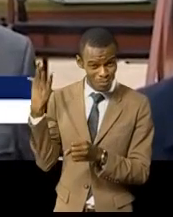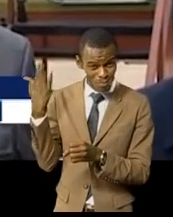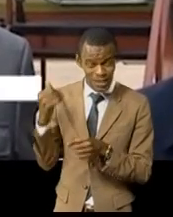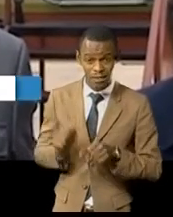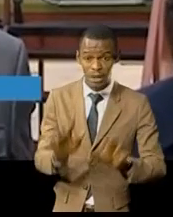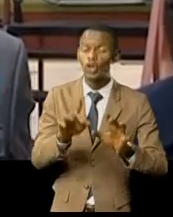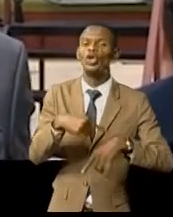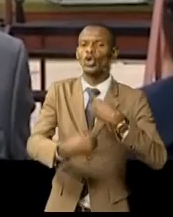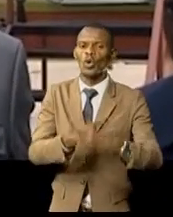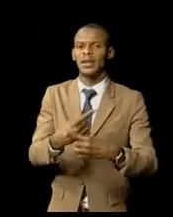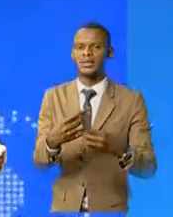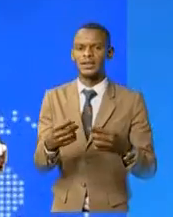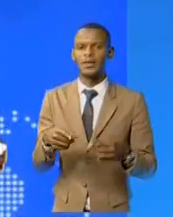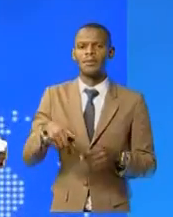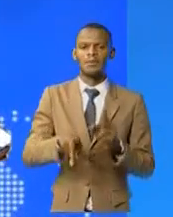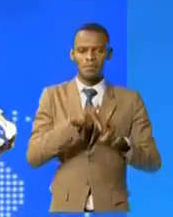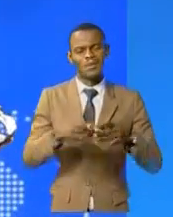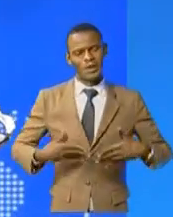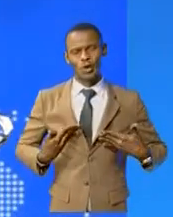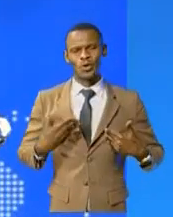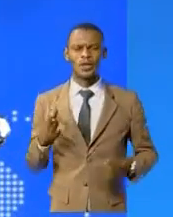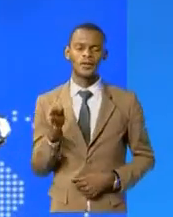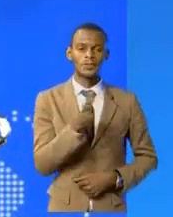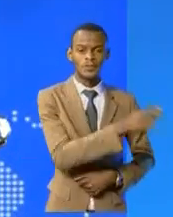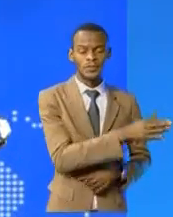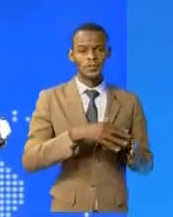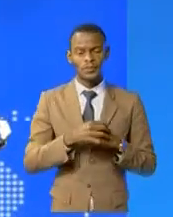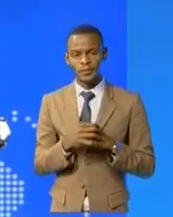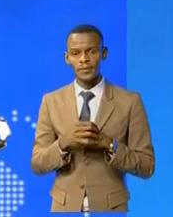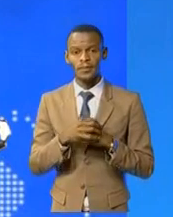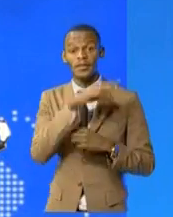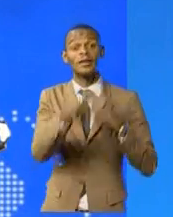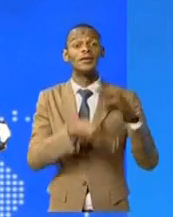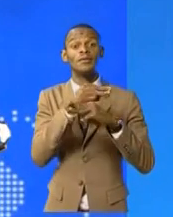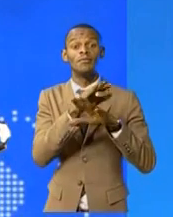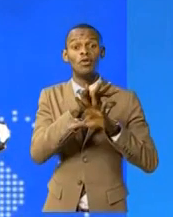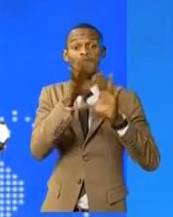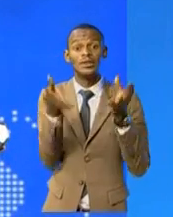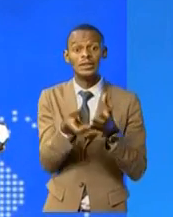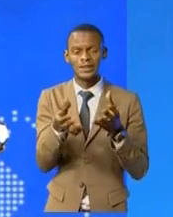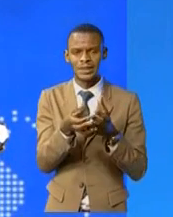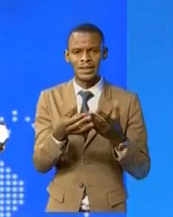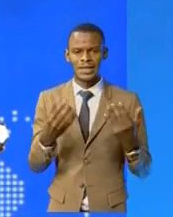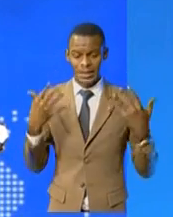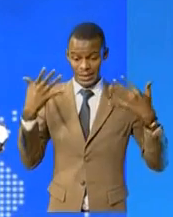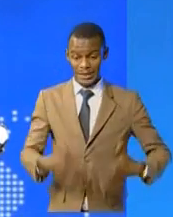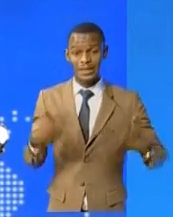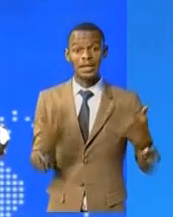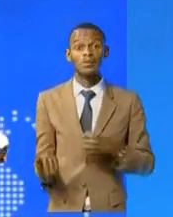kassaïen. C'est pourquoi nous sommes là. Et puis le monde entier célèbre aujourd'hui la journée mondiale